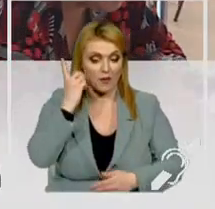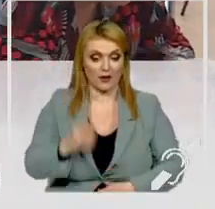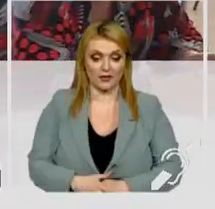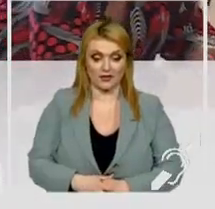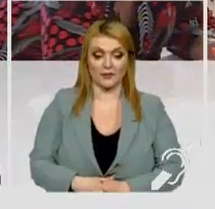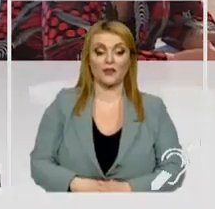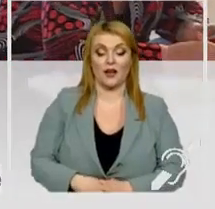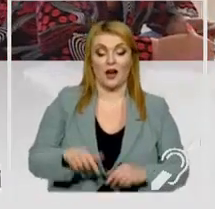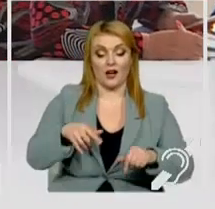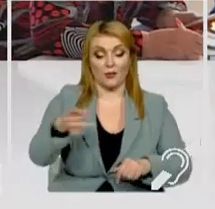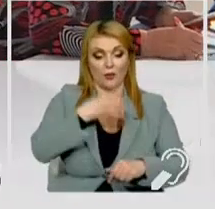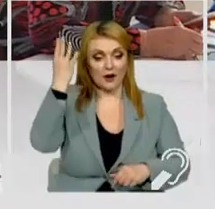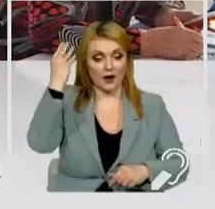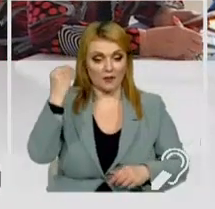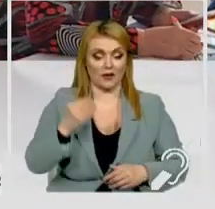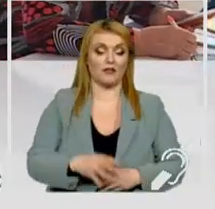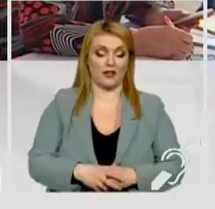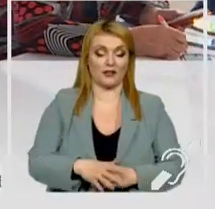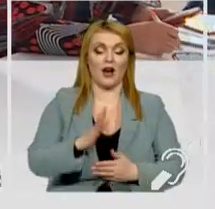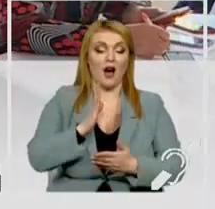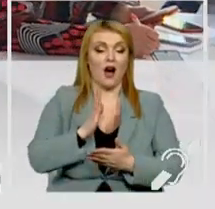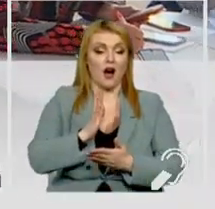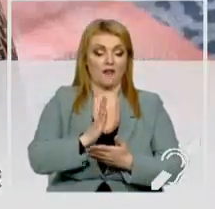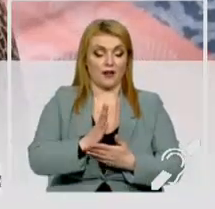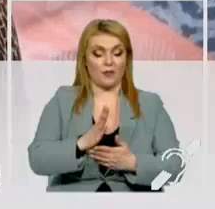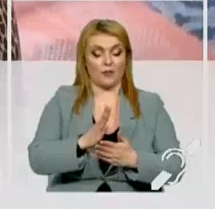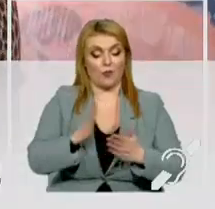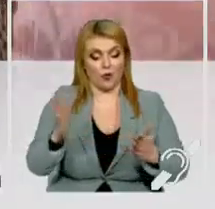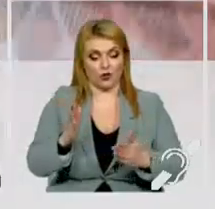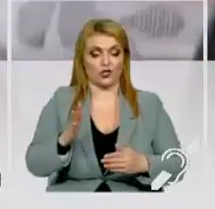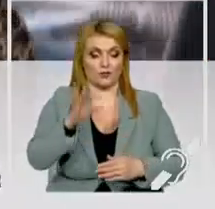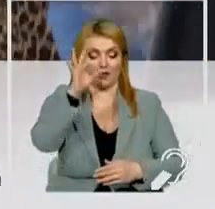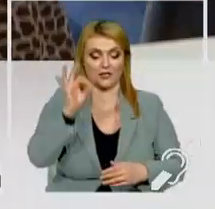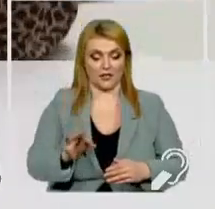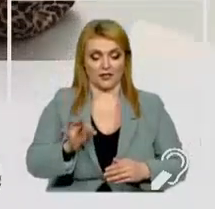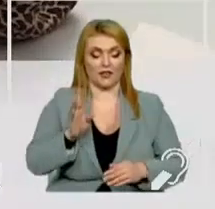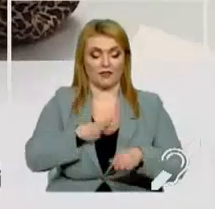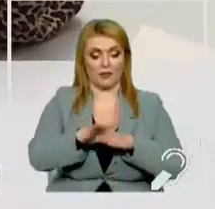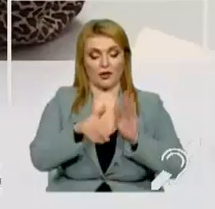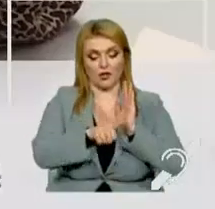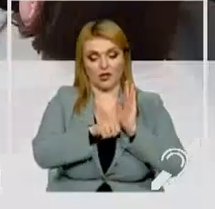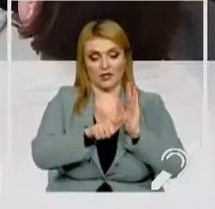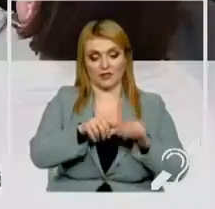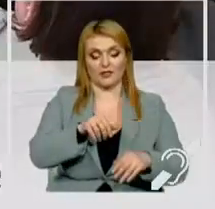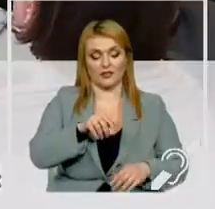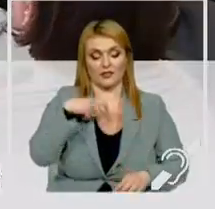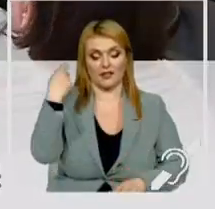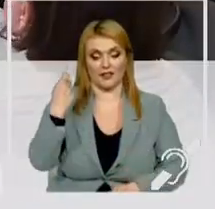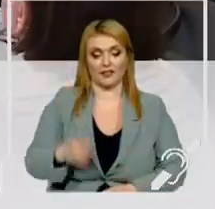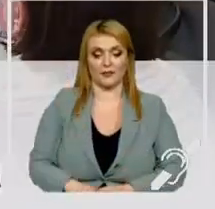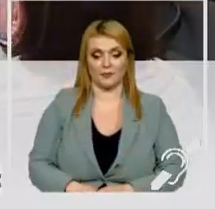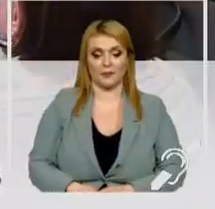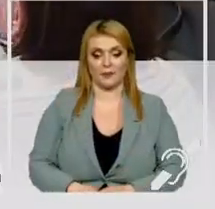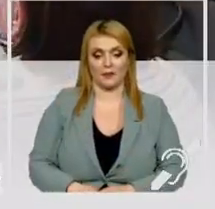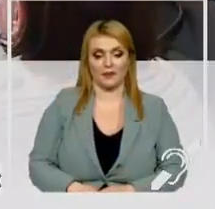Conform studiului Generații și Gen, doar 2% dintre aceștia sunt implicați în activități de studiu, sub media Uniunii Europene,